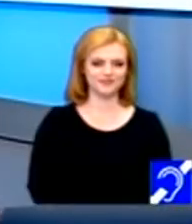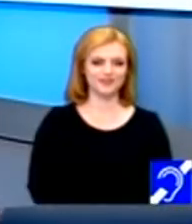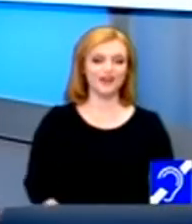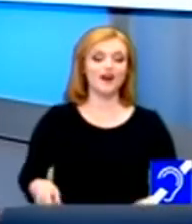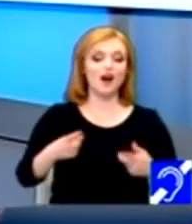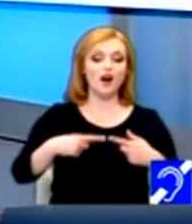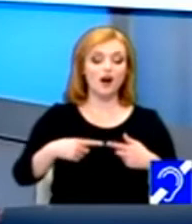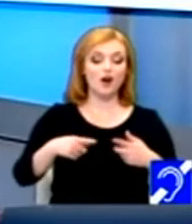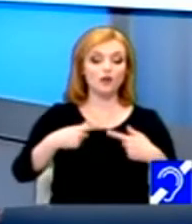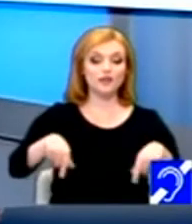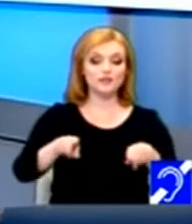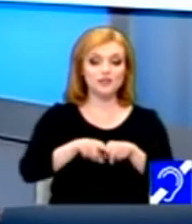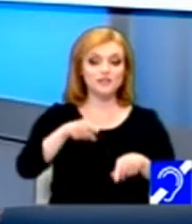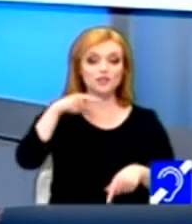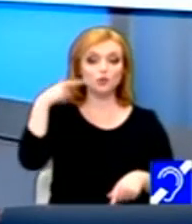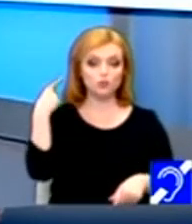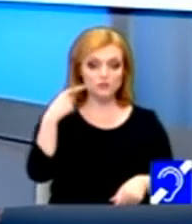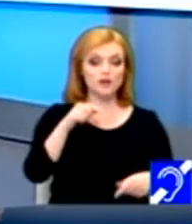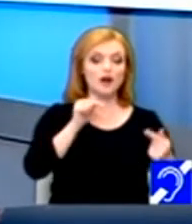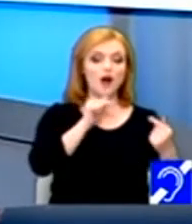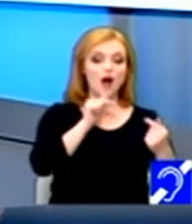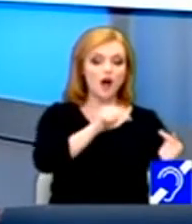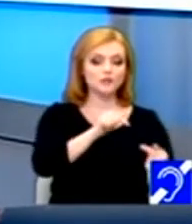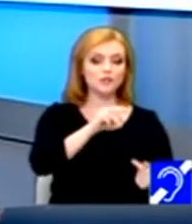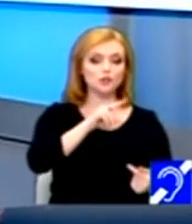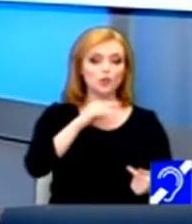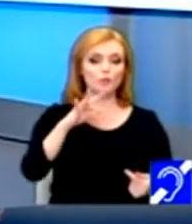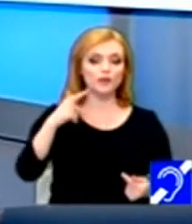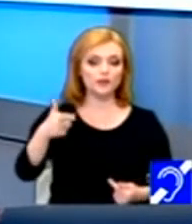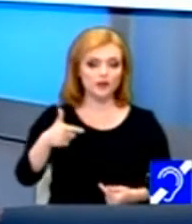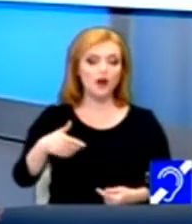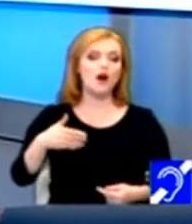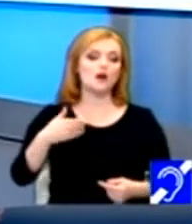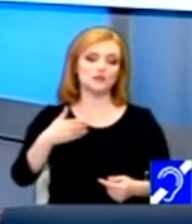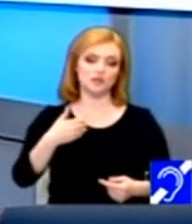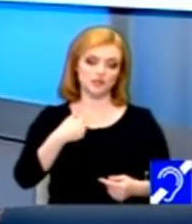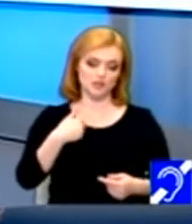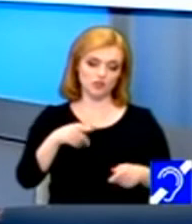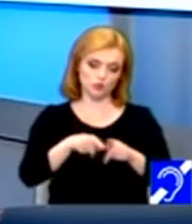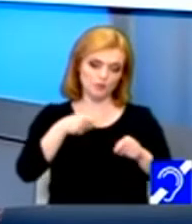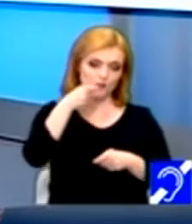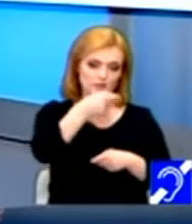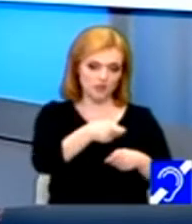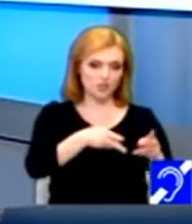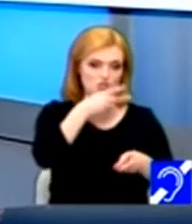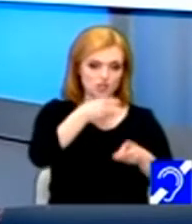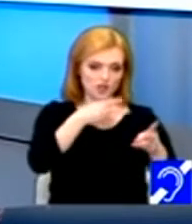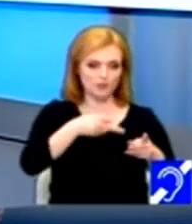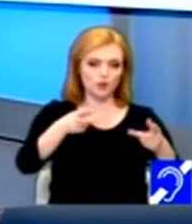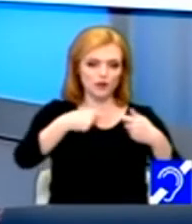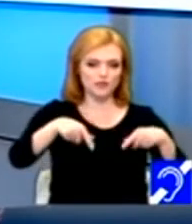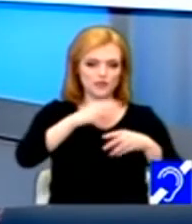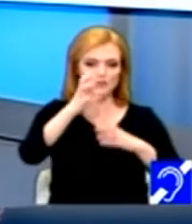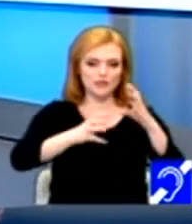Agenția rusă antidoping Rusada a anunțat că va contesta descalificarea Rusiei de la competițiile sportive internaționale. Instituția a